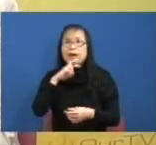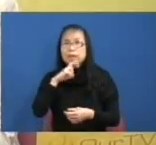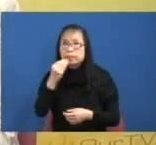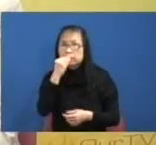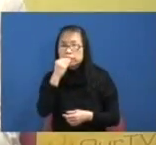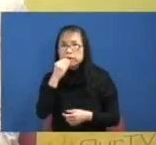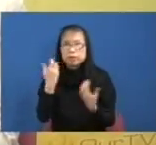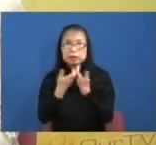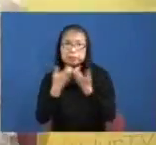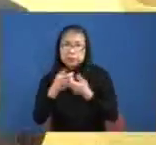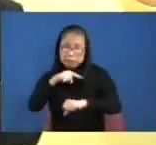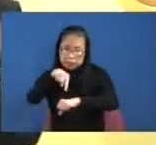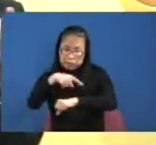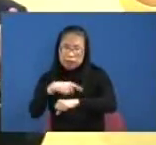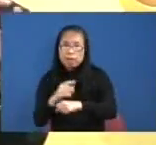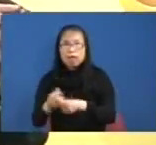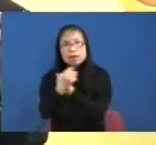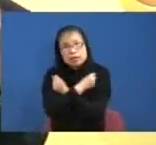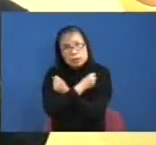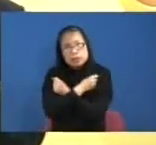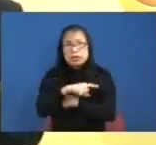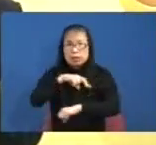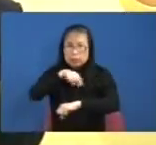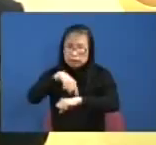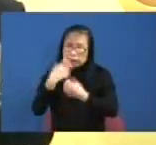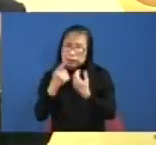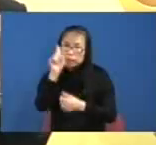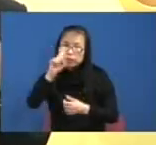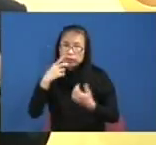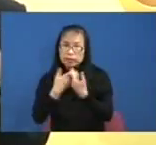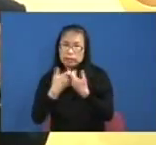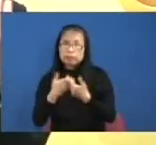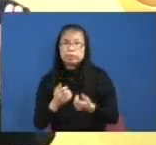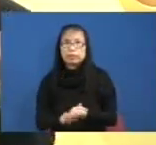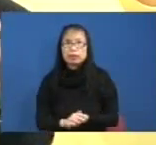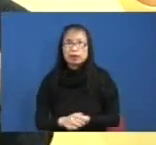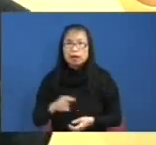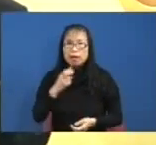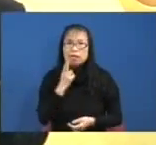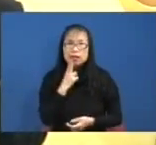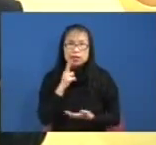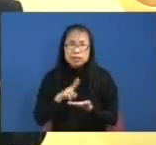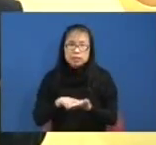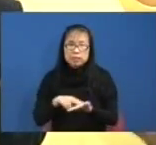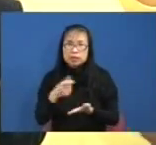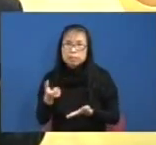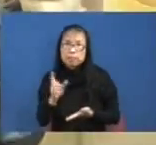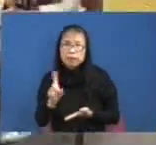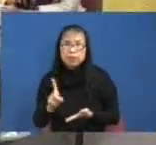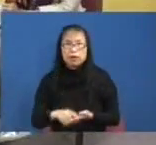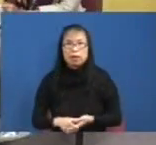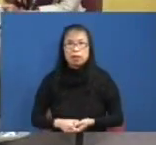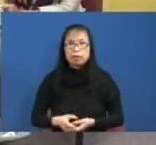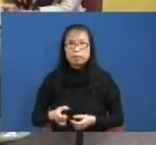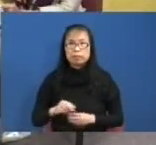啦，食晏計唔計鐘，休息的時間點樣計， 係啦， 啲 tips 又點樣計算， 出糧點樣去？